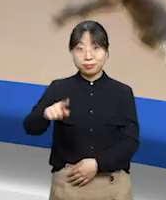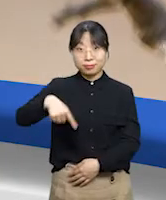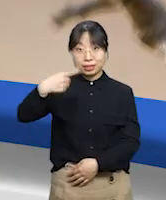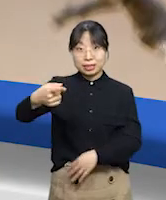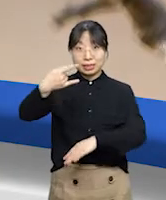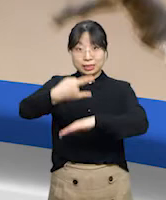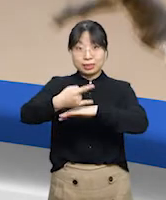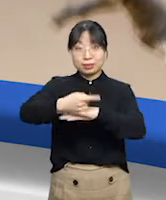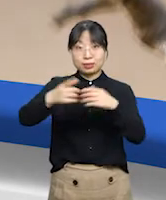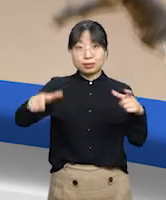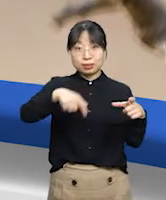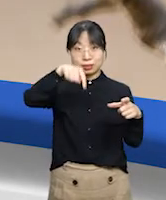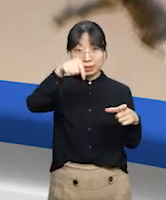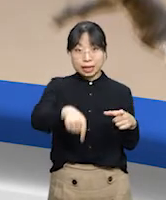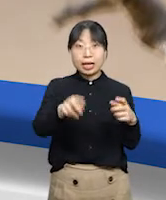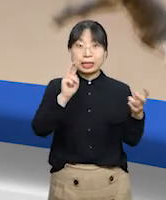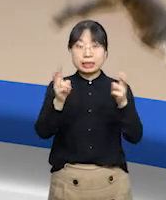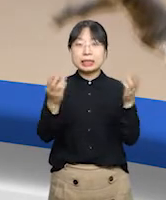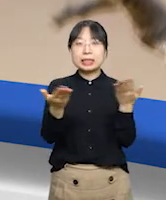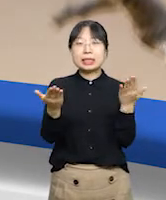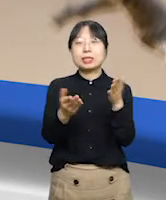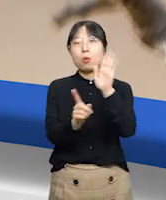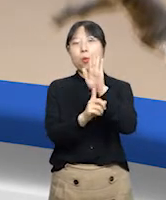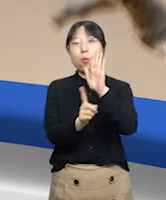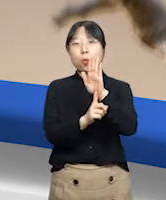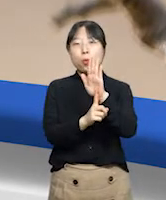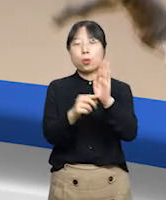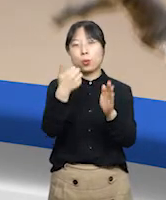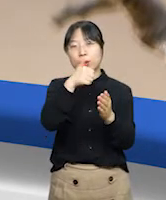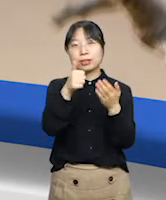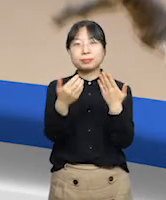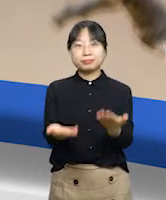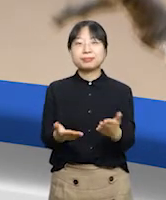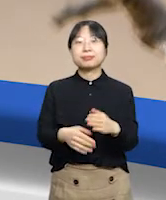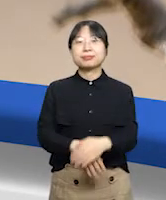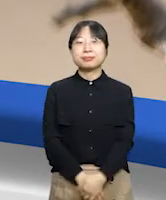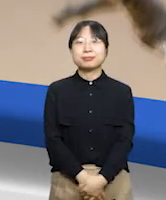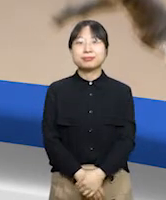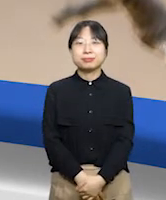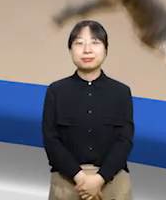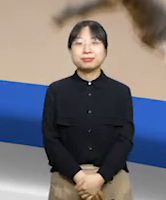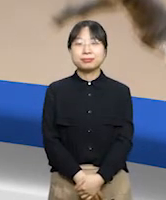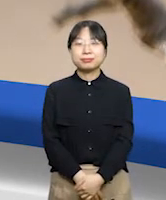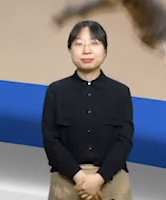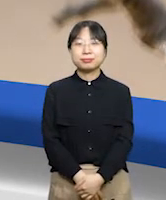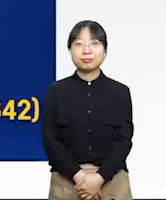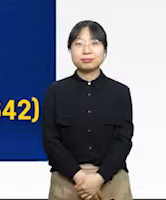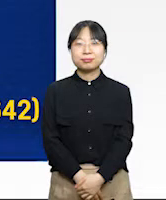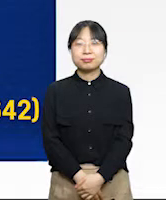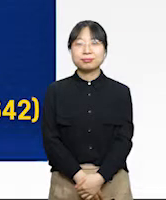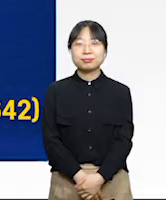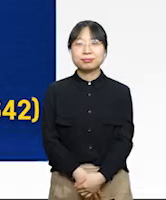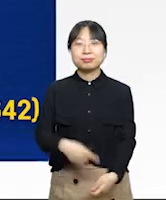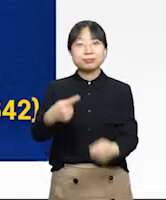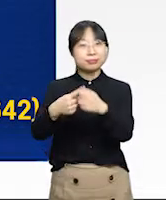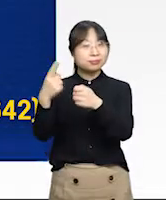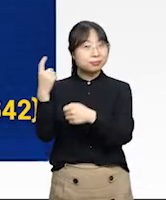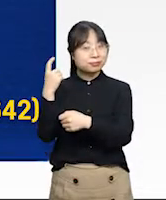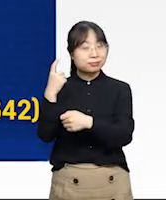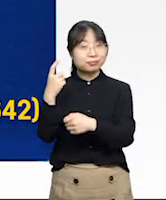다음은 의왕시 관내 기업의 구인구직 소식 및 문화 행사를 소개하는 의왕 알림이 시간입니다. 첫